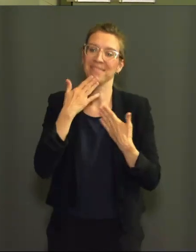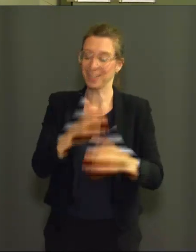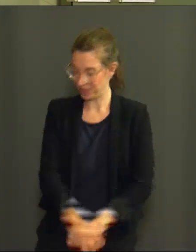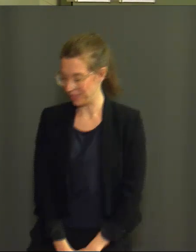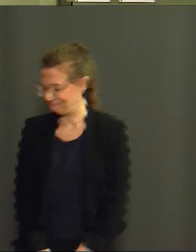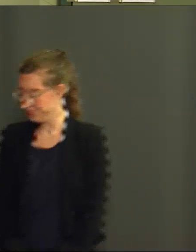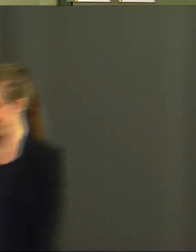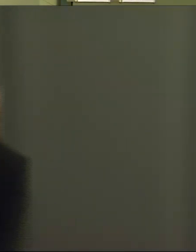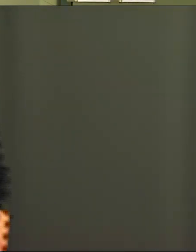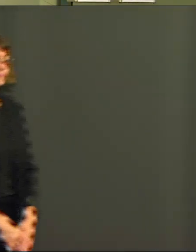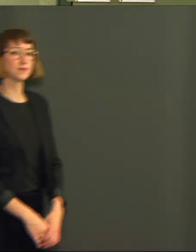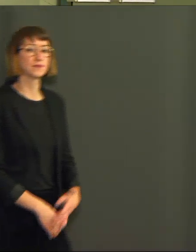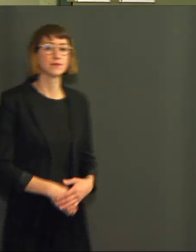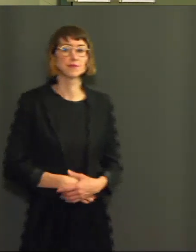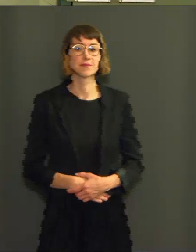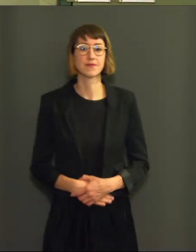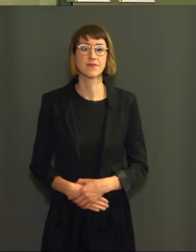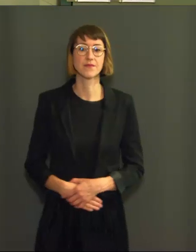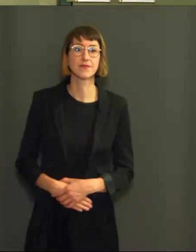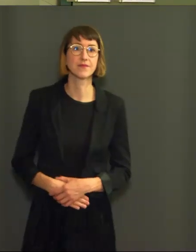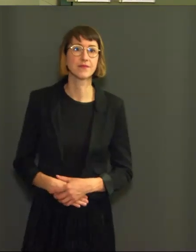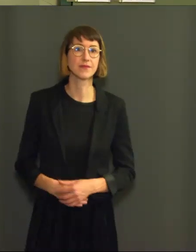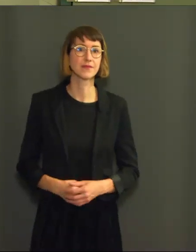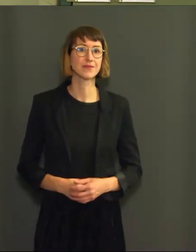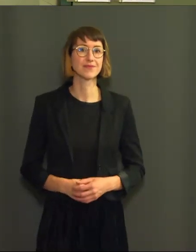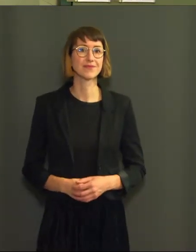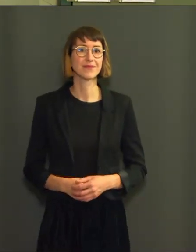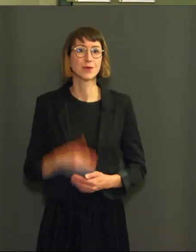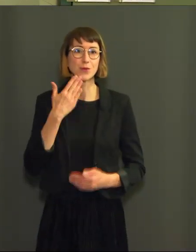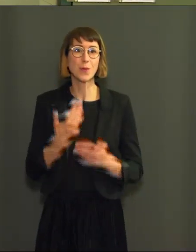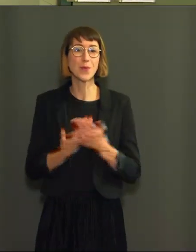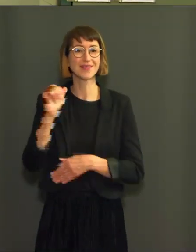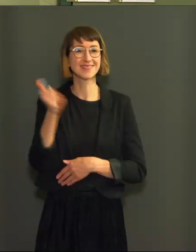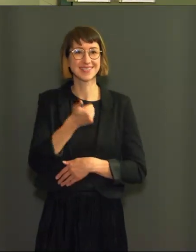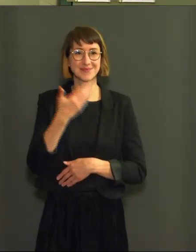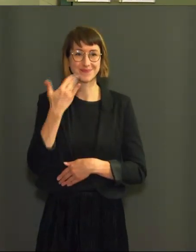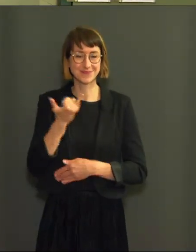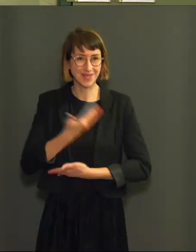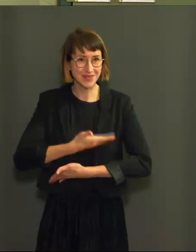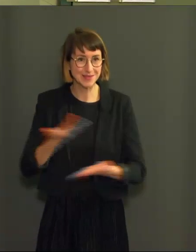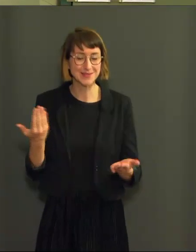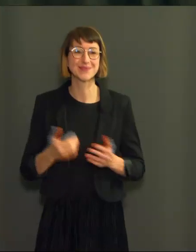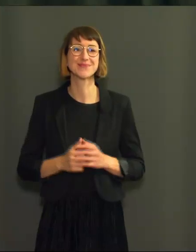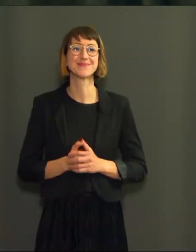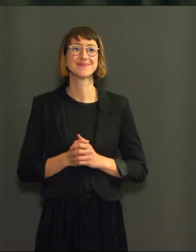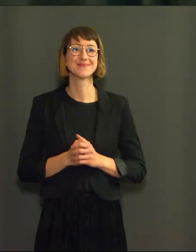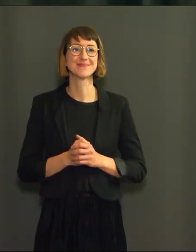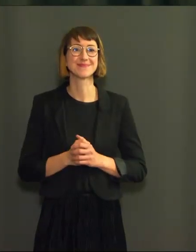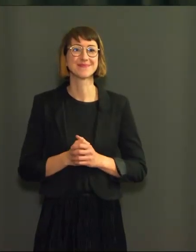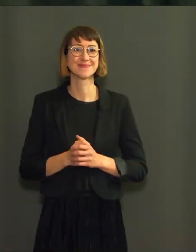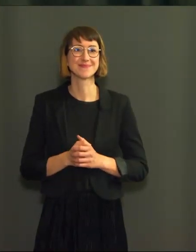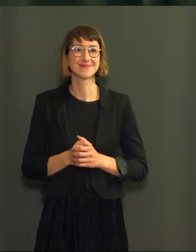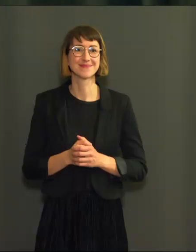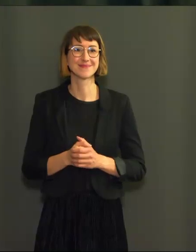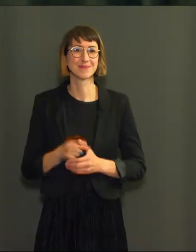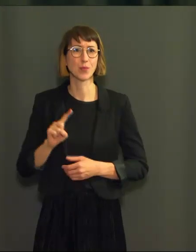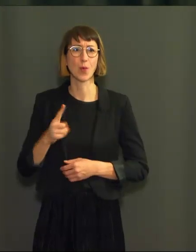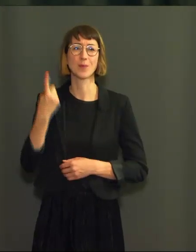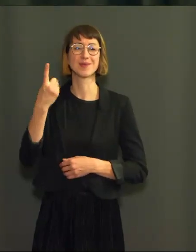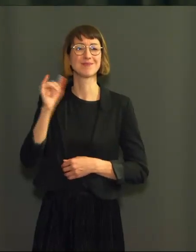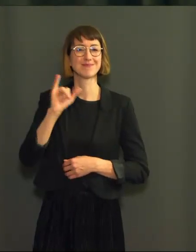Goedemorgen iedereen, bonjour à toutes et tous. D'abord, on va commencer par un petit message de